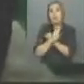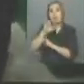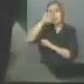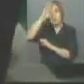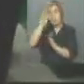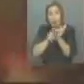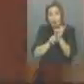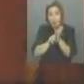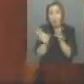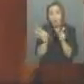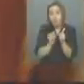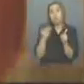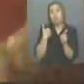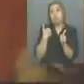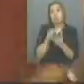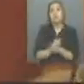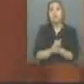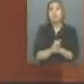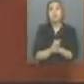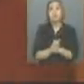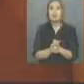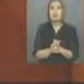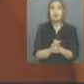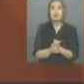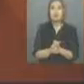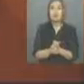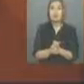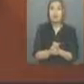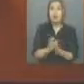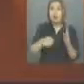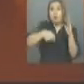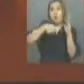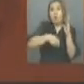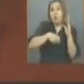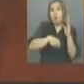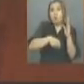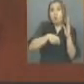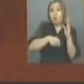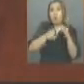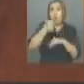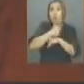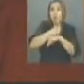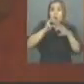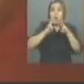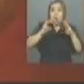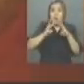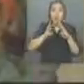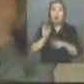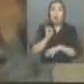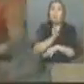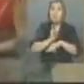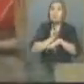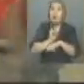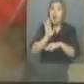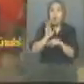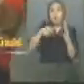คณะแพทย์โรงพยาบาลมหาราชนครราชสีมานำหลวงพ่อคูณปริสุทธิ์โทเจ้าอาวาสวัดบ้านไร่อำเภอด่านขุนทดจังหวัดน